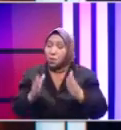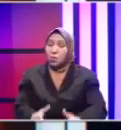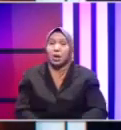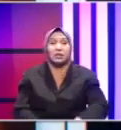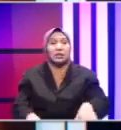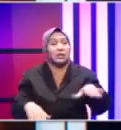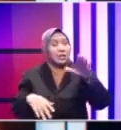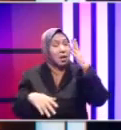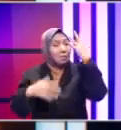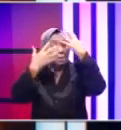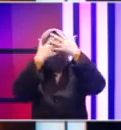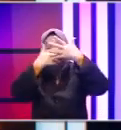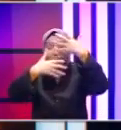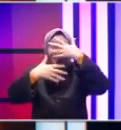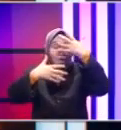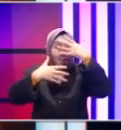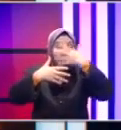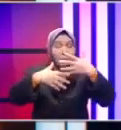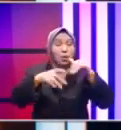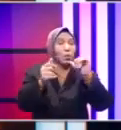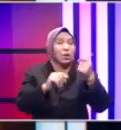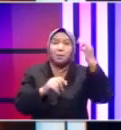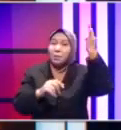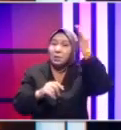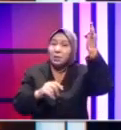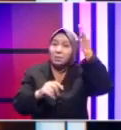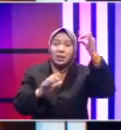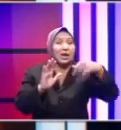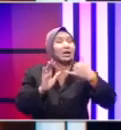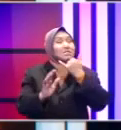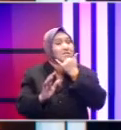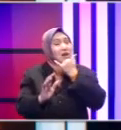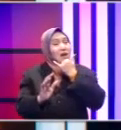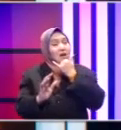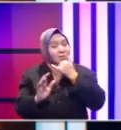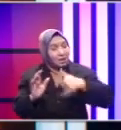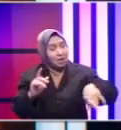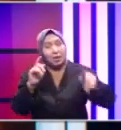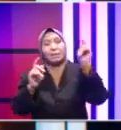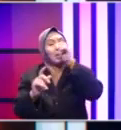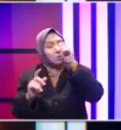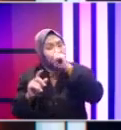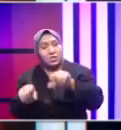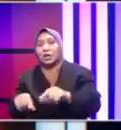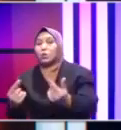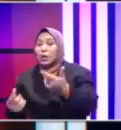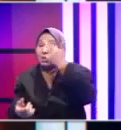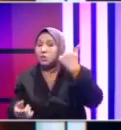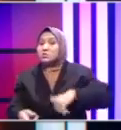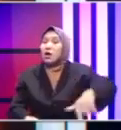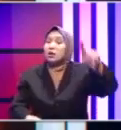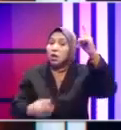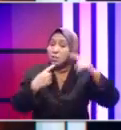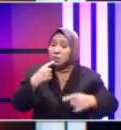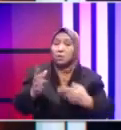dikelabui oleh syubhat-syubhat oleh pemikiran-pemikiran yang salah mereka yang akan mendustakan Alquran karena Allah menyebut